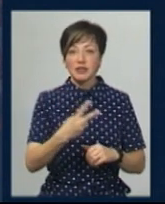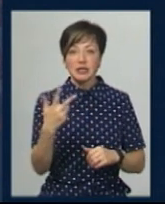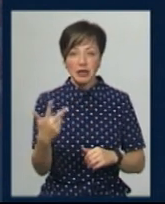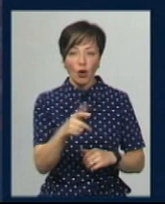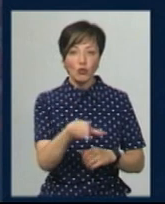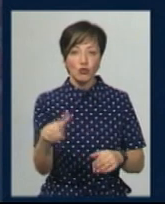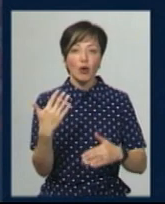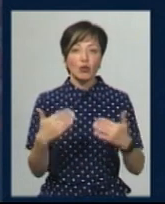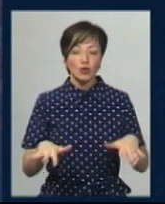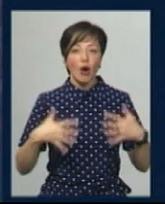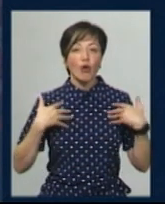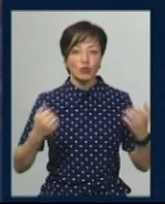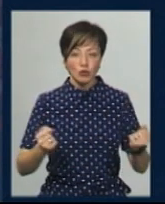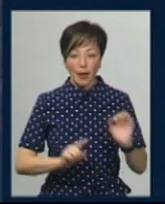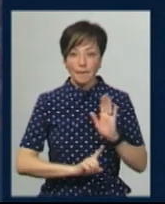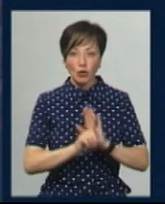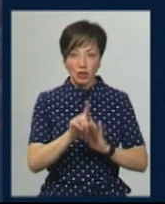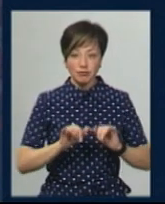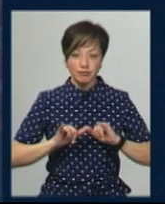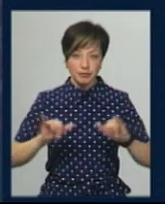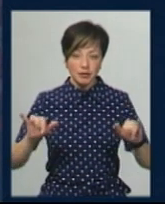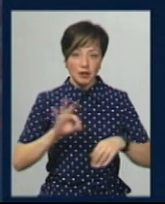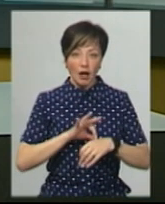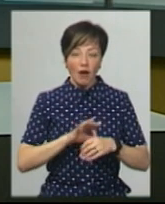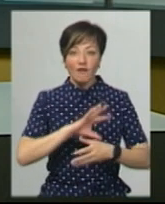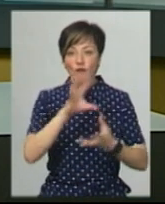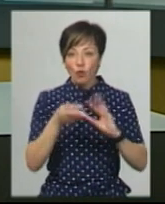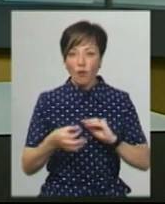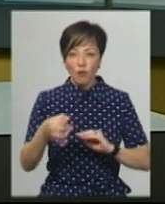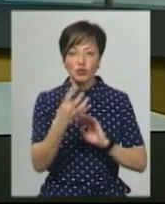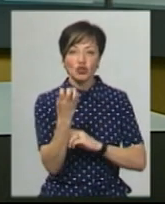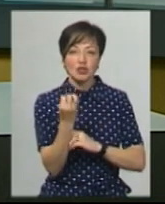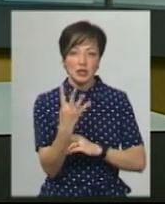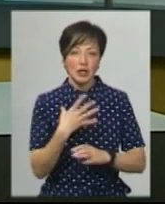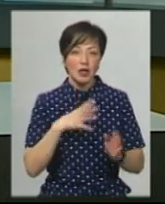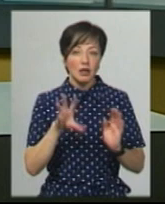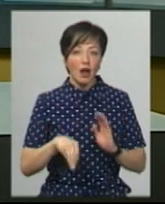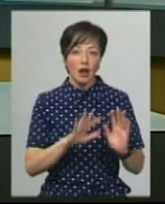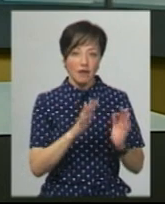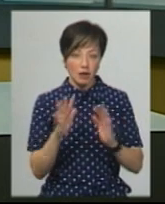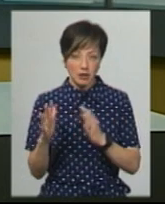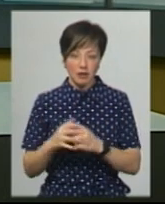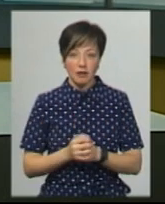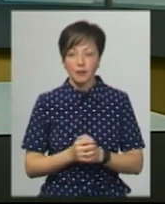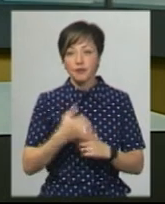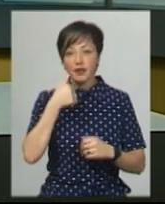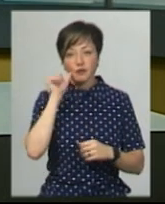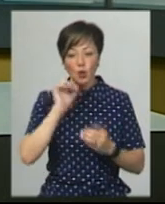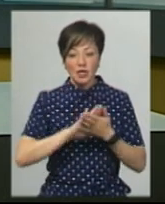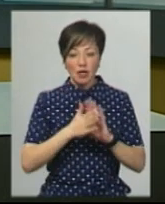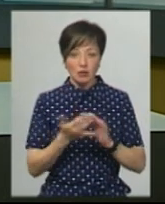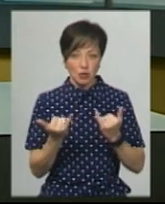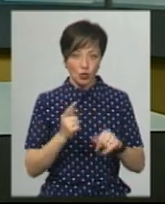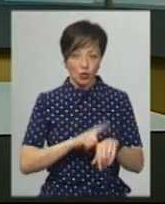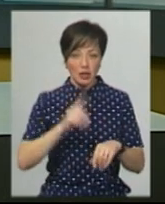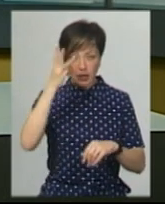особи одужало. Від початку пандемії всього в області зареєстровано 14 летальних випадків. Нагадаємо, вчора станом на цю